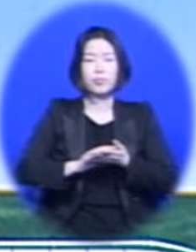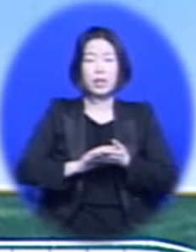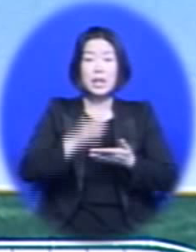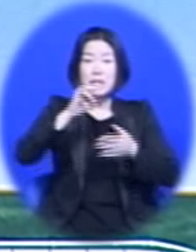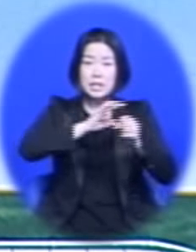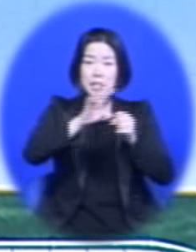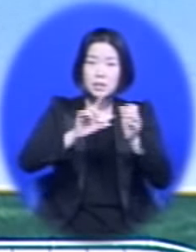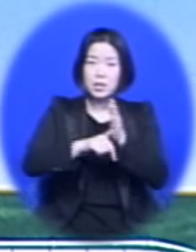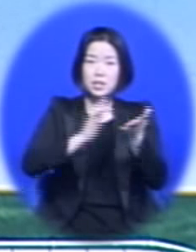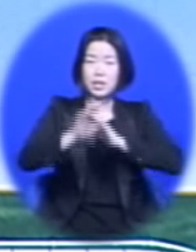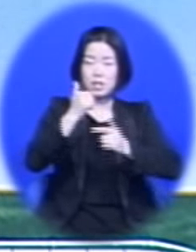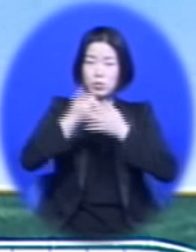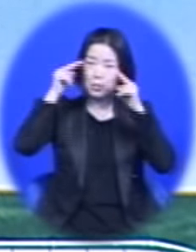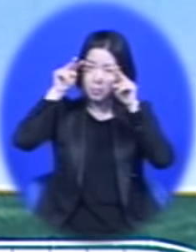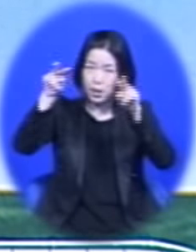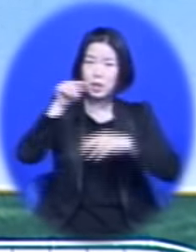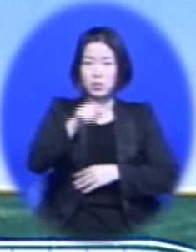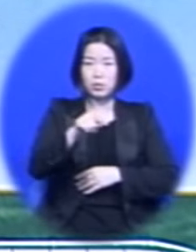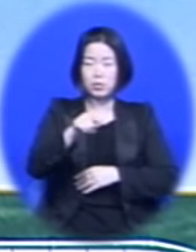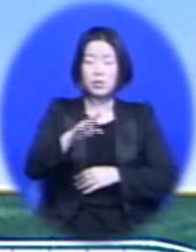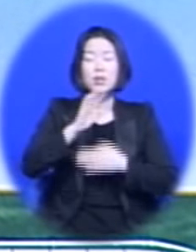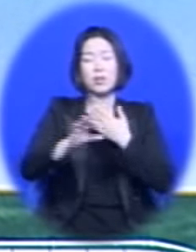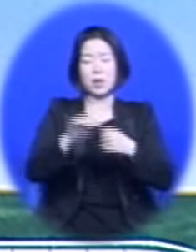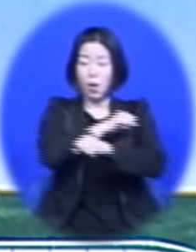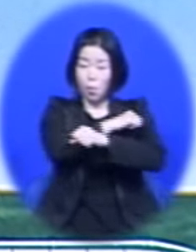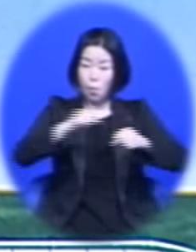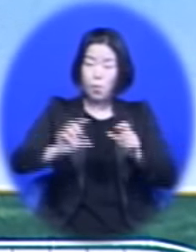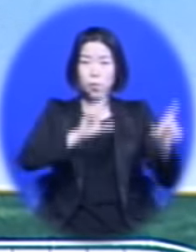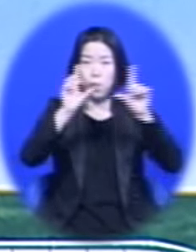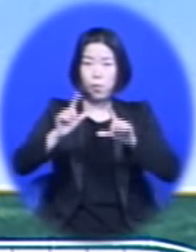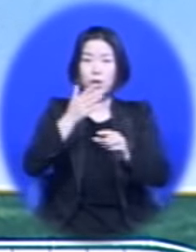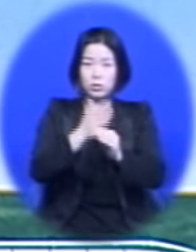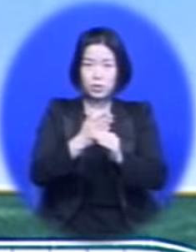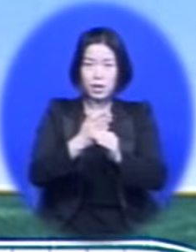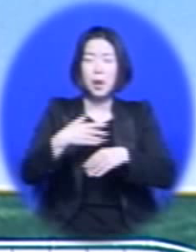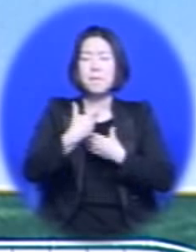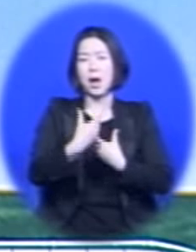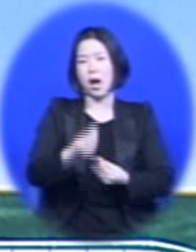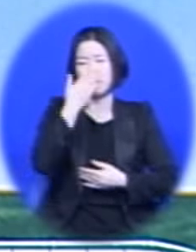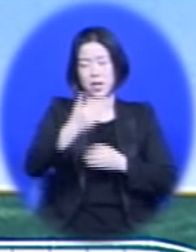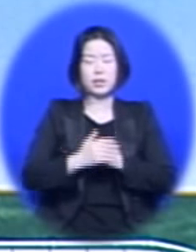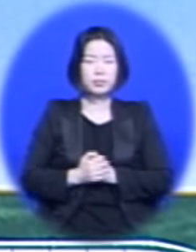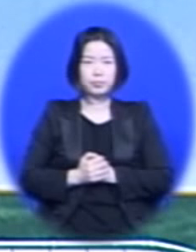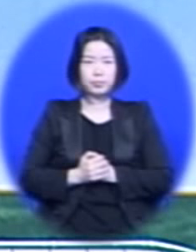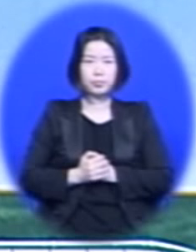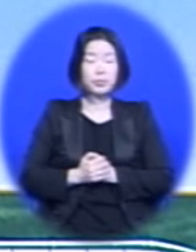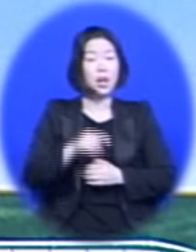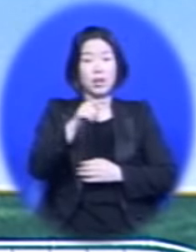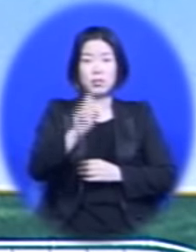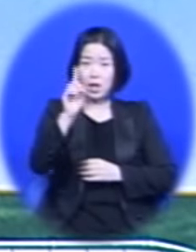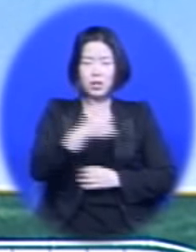24시간 예수님을 바라보는 것. 그러면 광야 생활 중에 그는 편안해요.